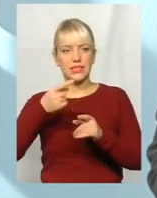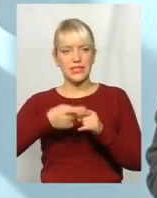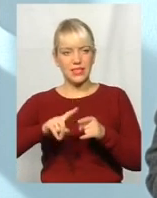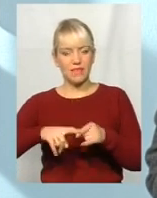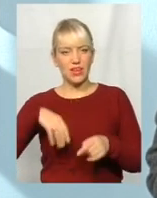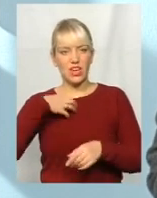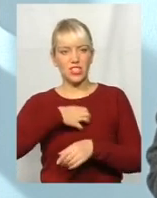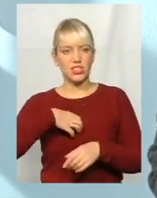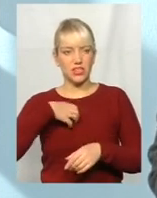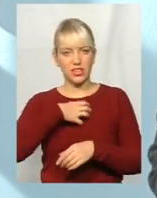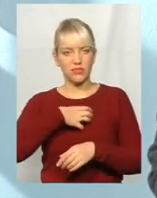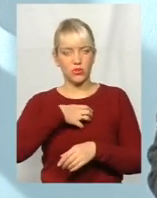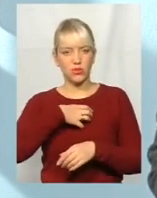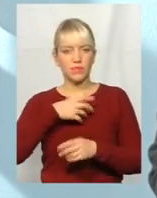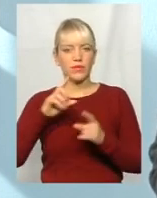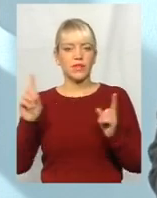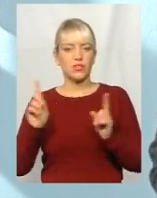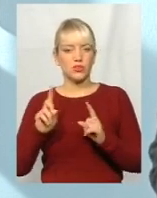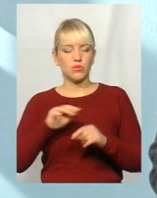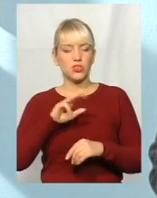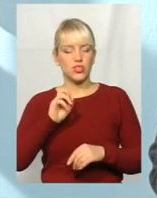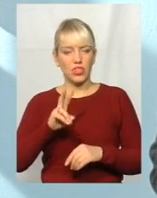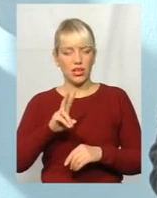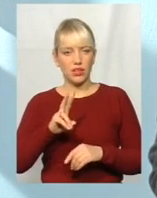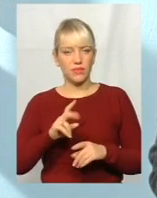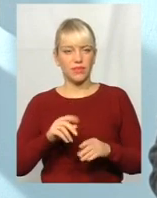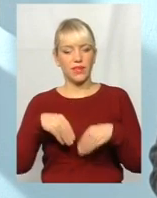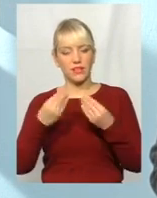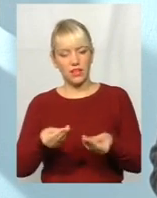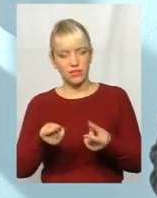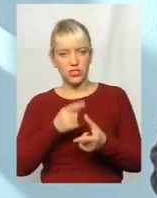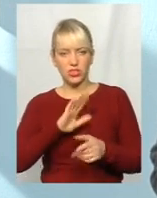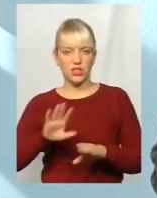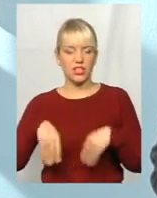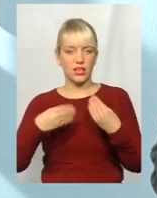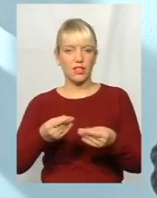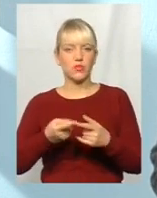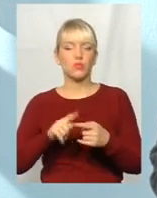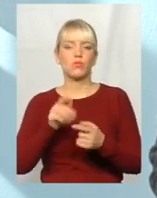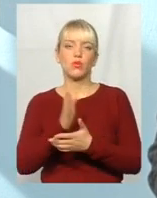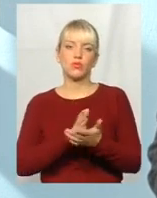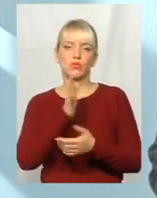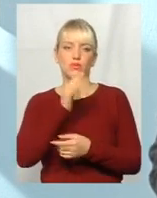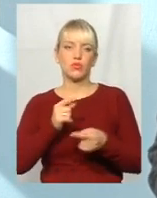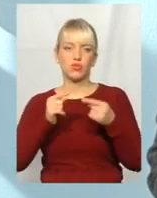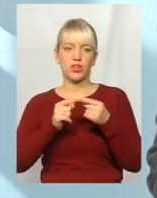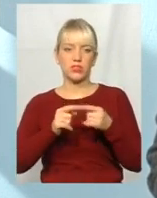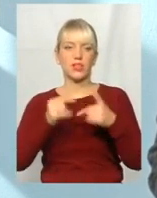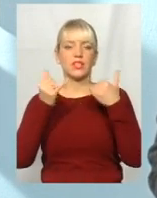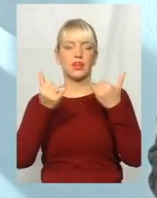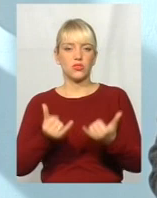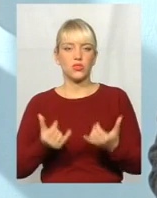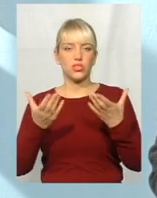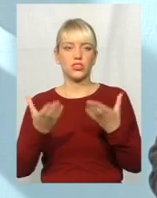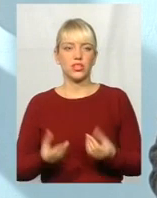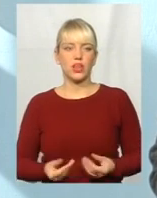це важливий важіль для того, щоб ЖЕК надав або не надав цю послугу своєчасно. На сьогоднішній день